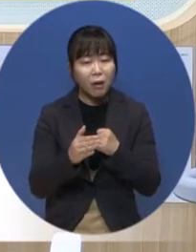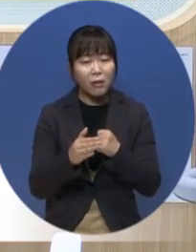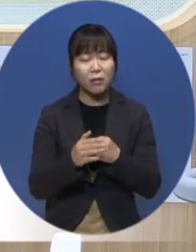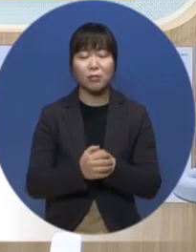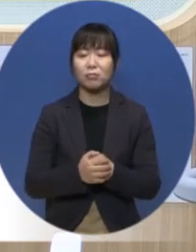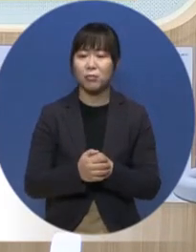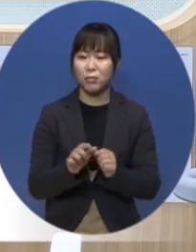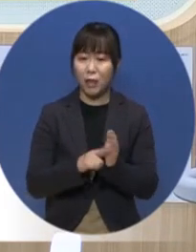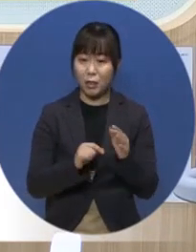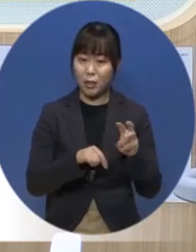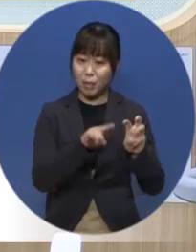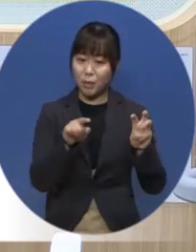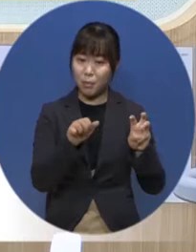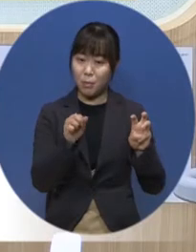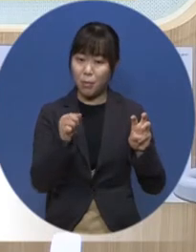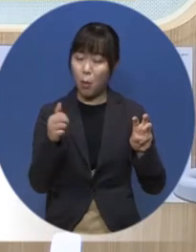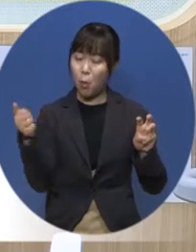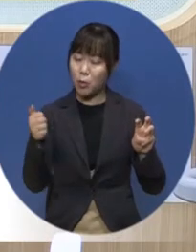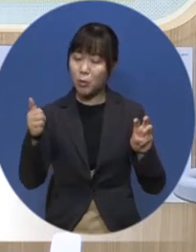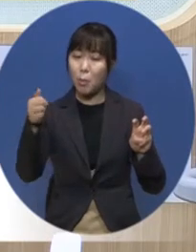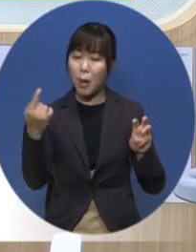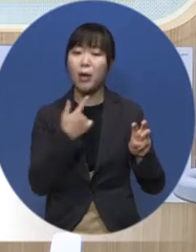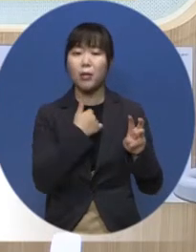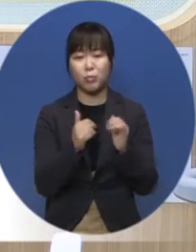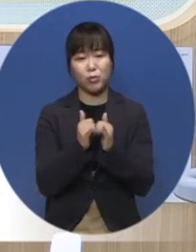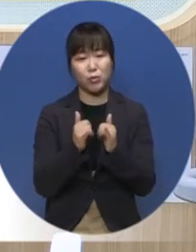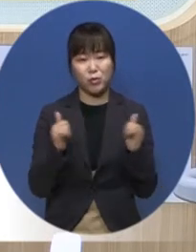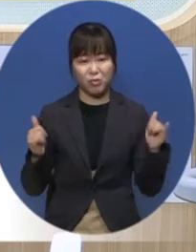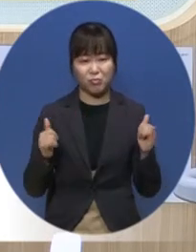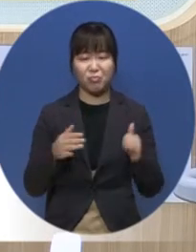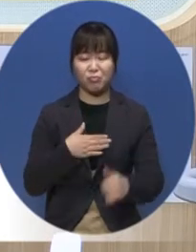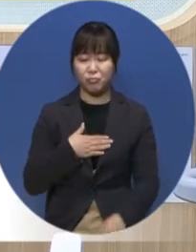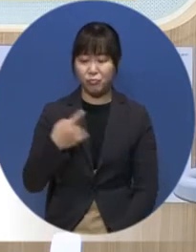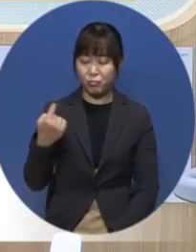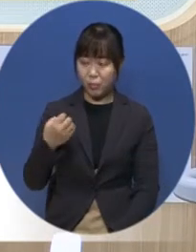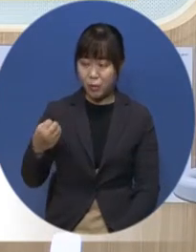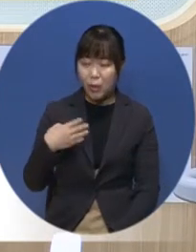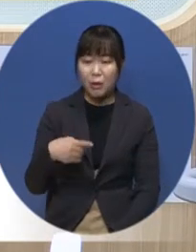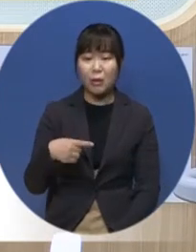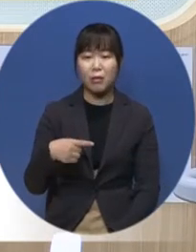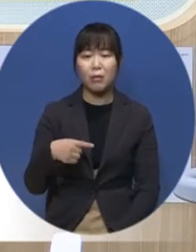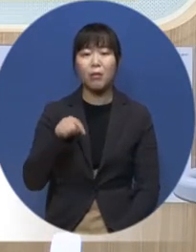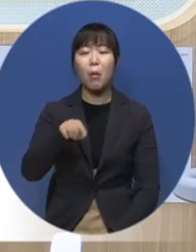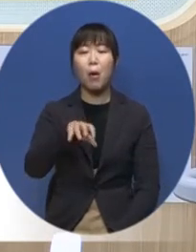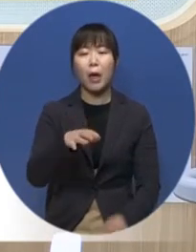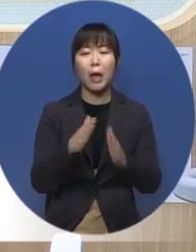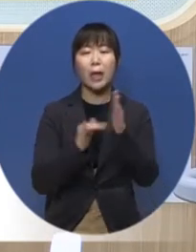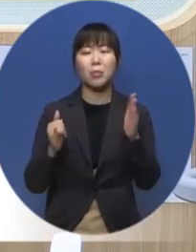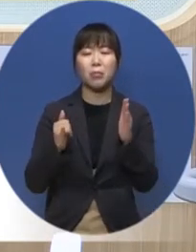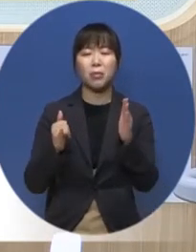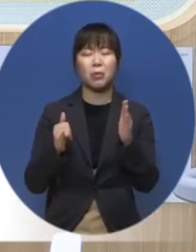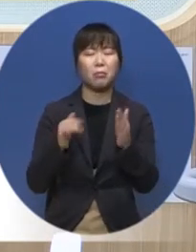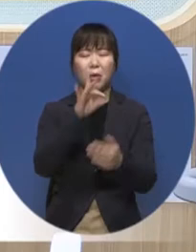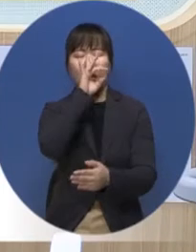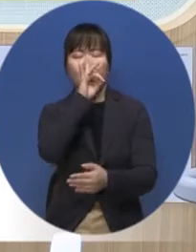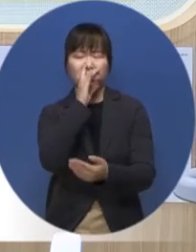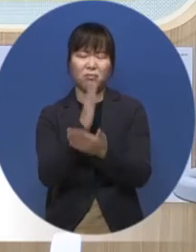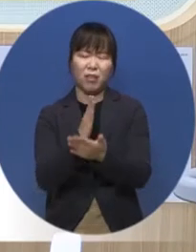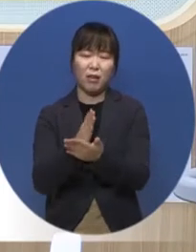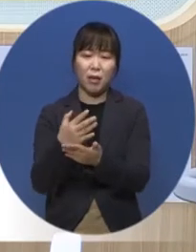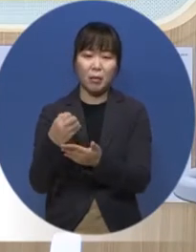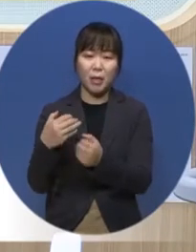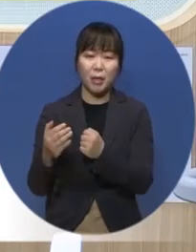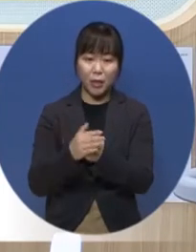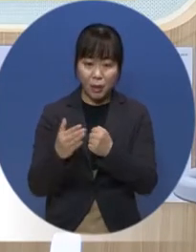의한 30 150 에 이렇게 많이 하신 분들도 작게 와드 그릇에 요한은 이 집에 다 즉 분들이 못 가게 해서 헌혈을